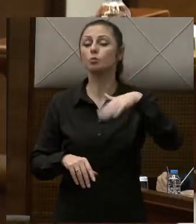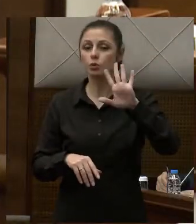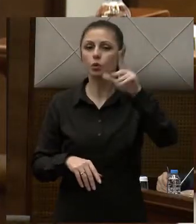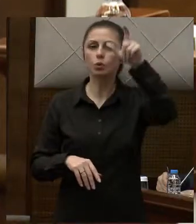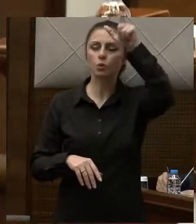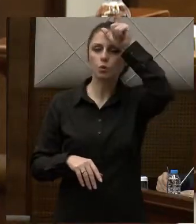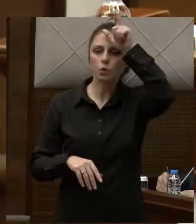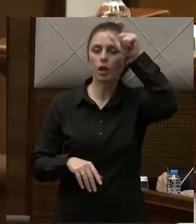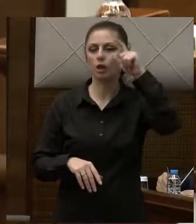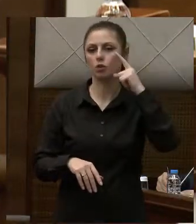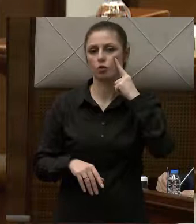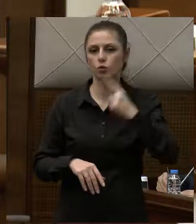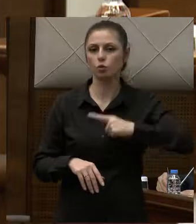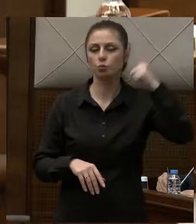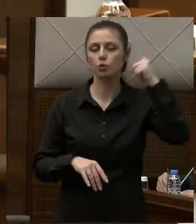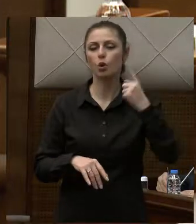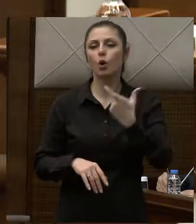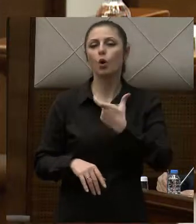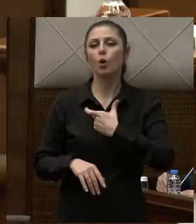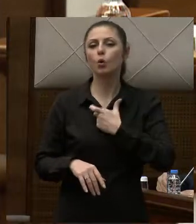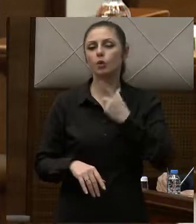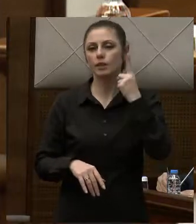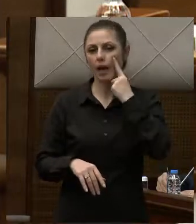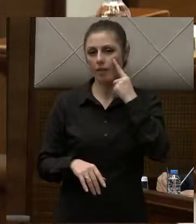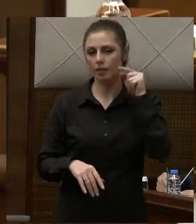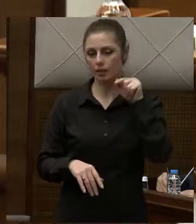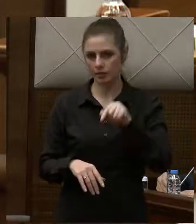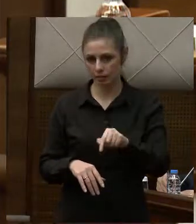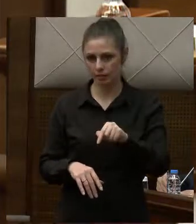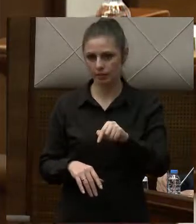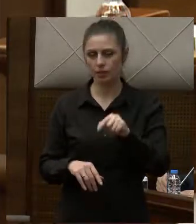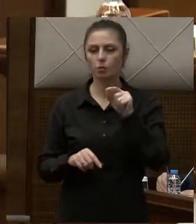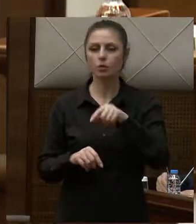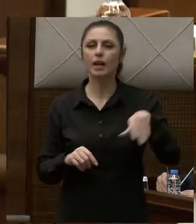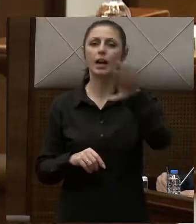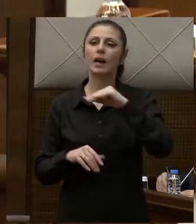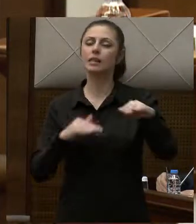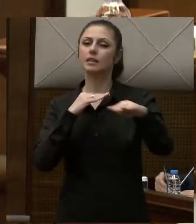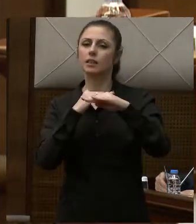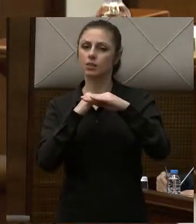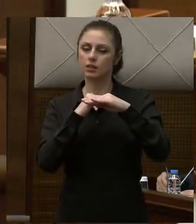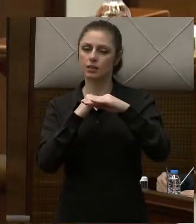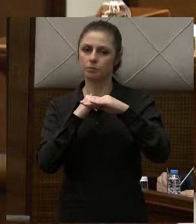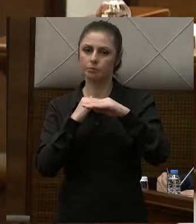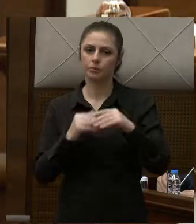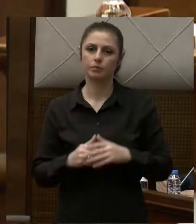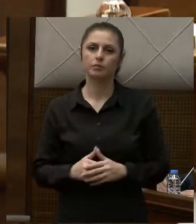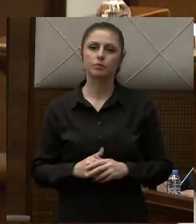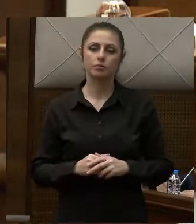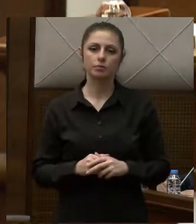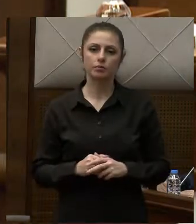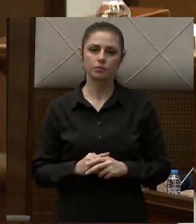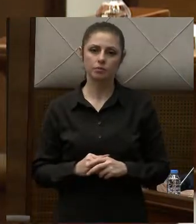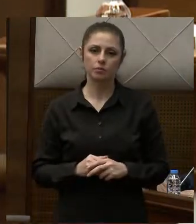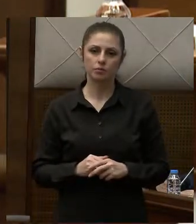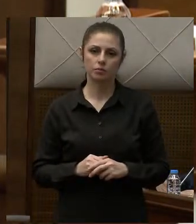Türkiye Cumhuriyeti bir hukuk devletidir ve hukukun önünde herkes eşittir. İlkesini asla ve asla